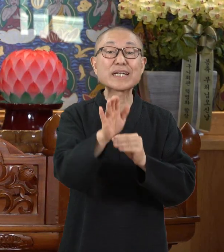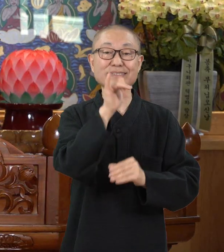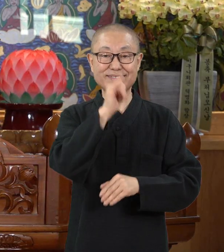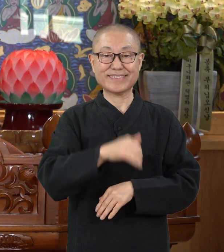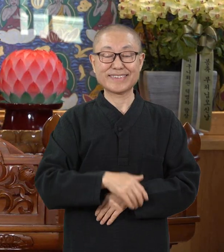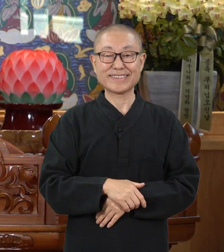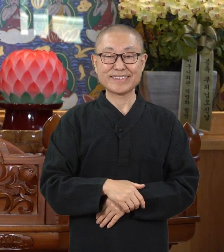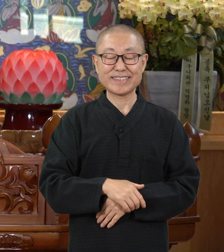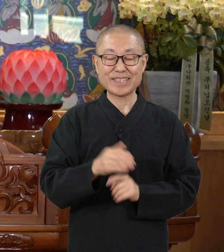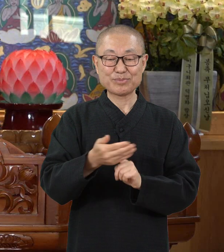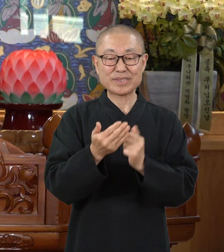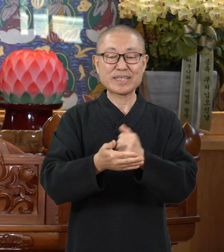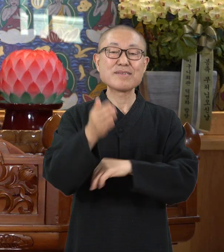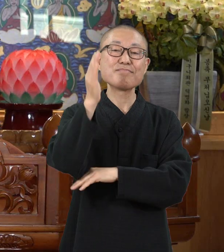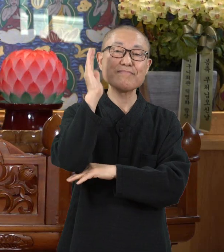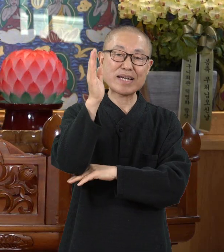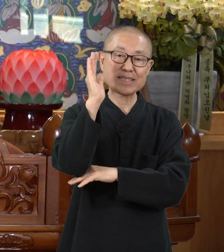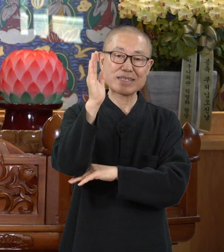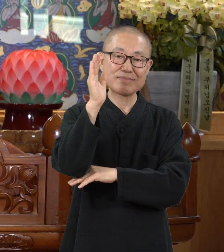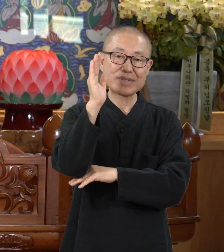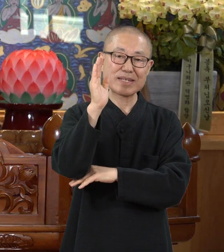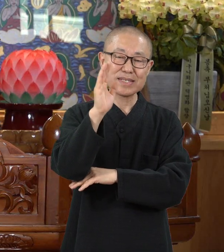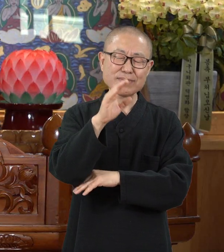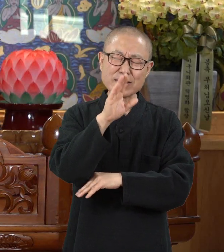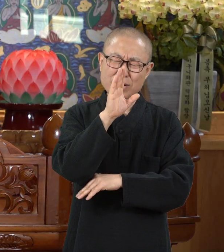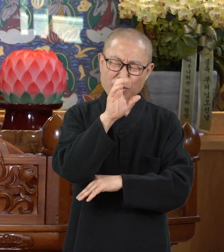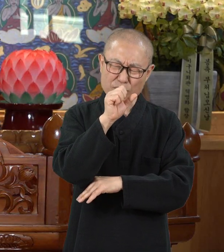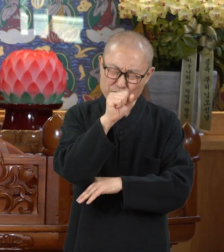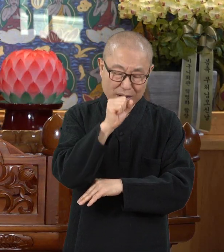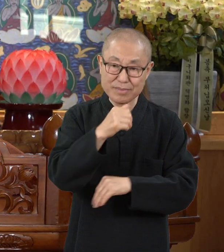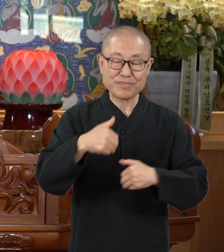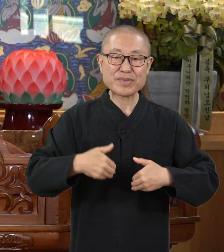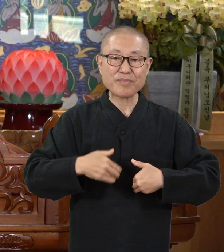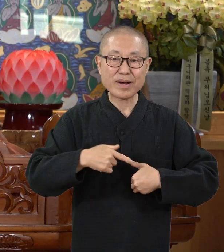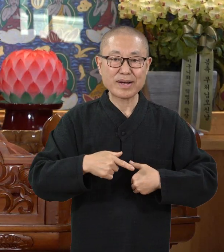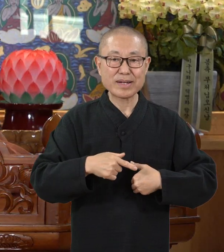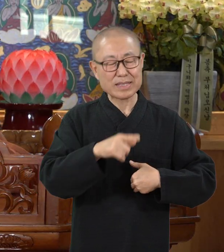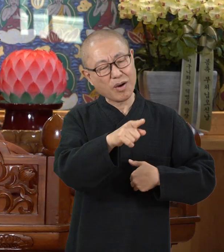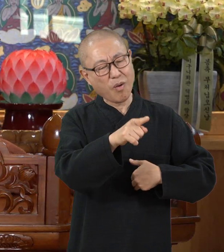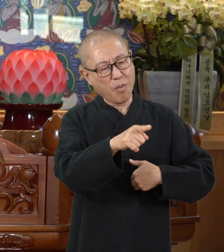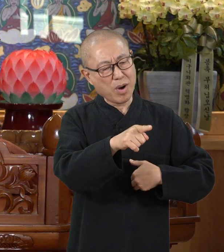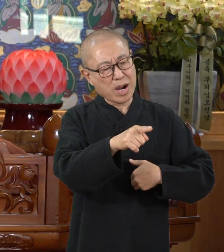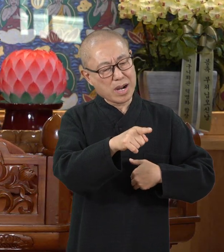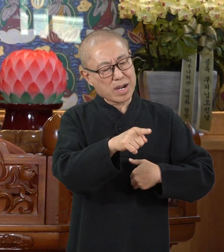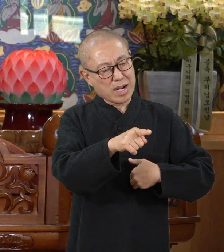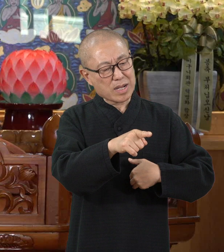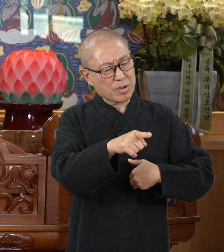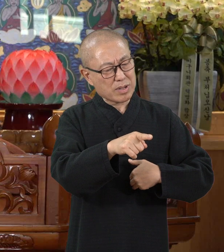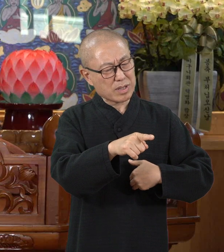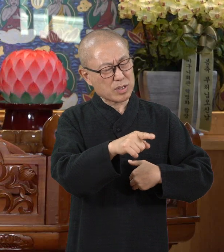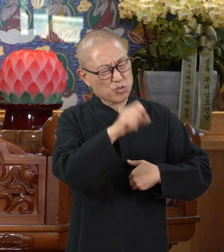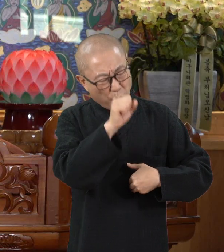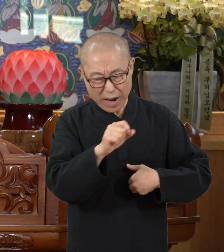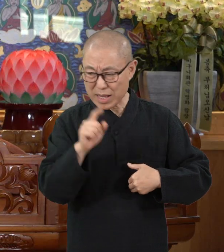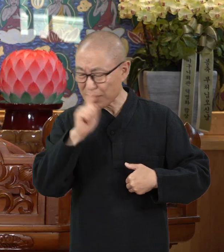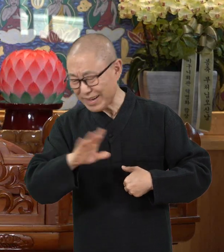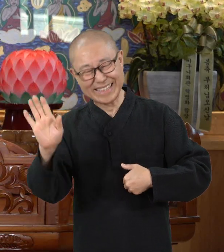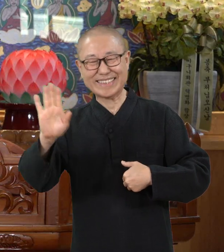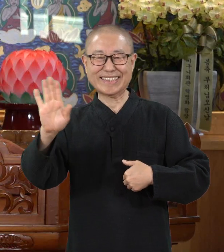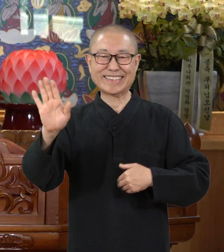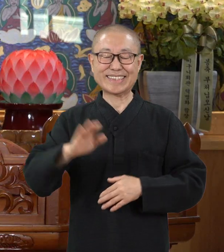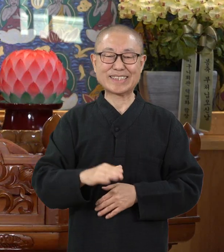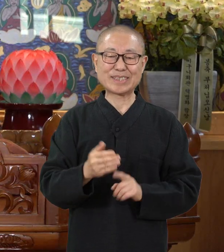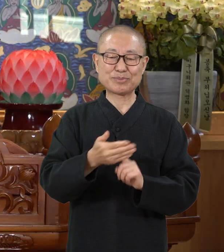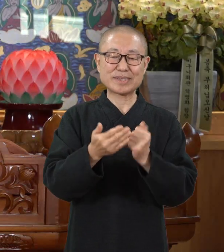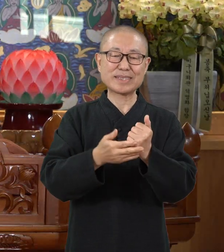거예요. 부처님의 말씀이 더 간절한 거는 저 사람이 하면 되고 저 사람이 하면 돼, 이게 아닌 거예요.